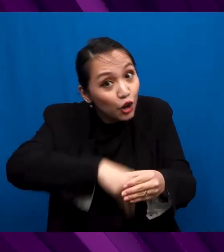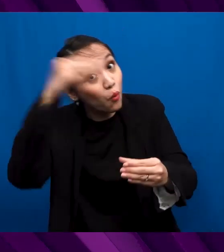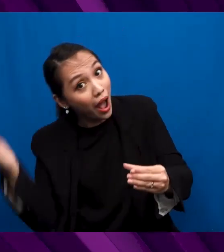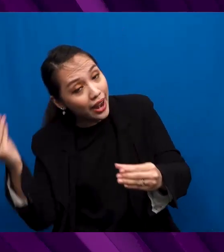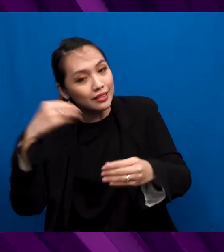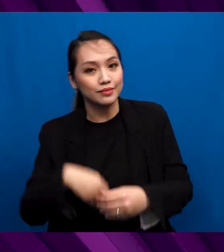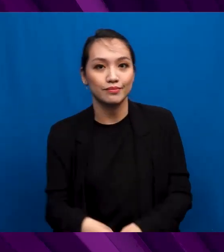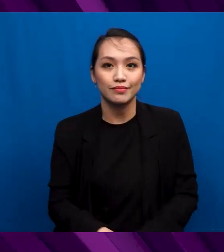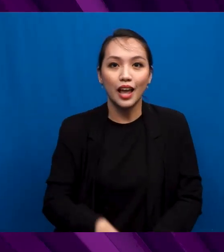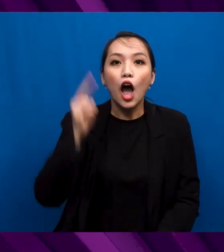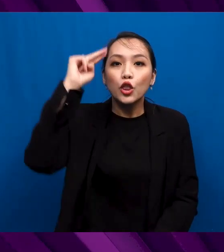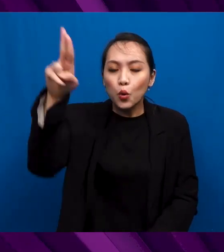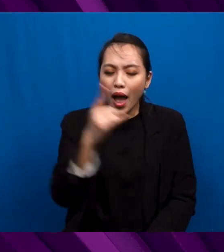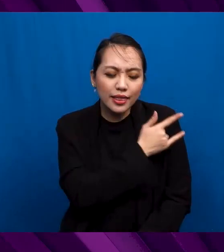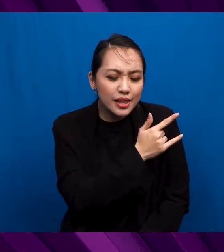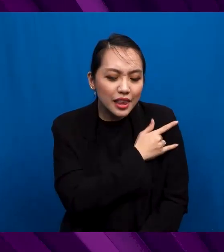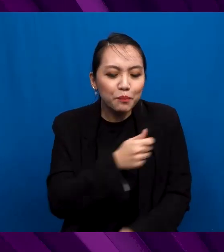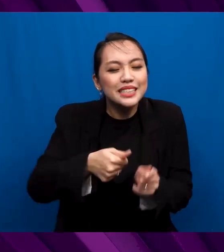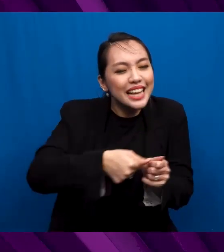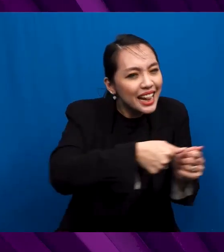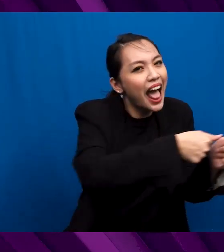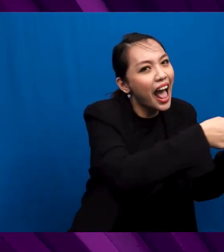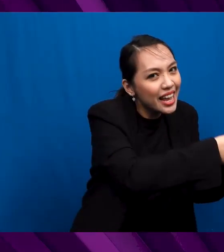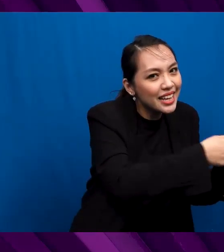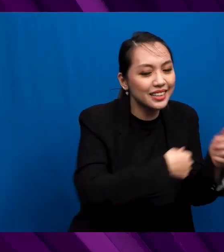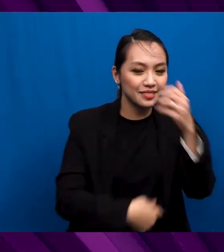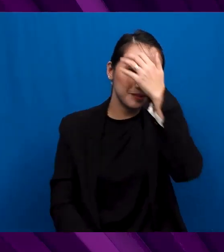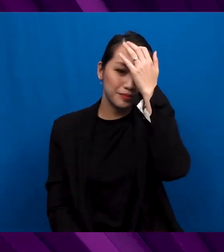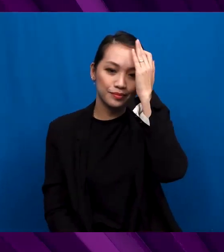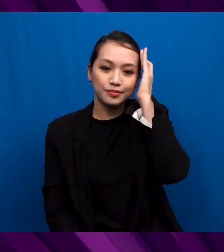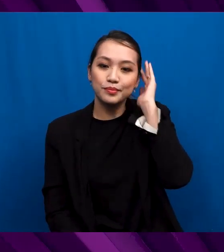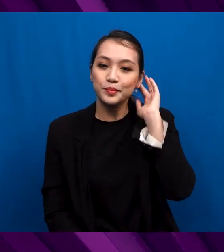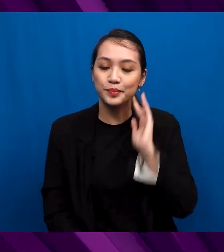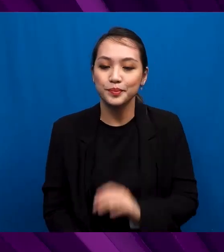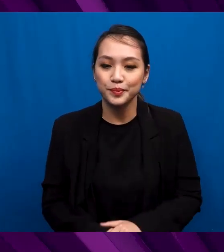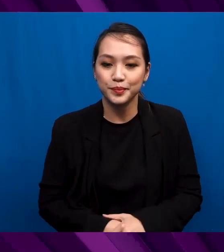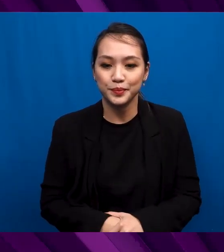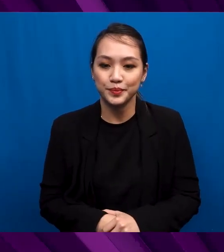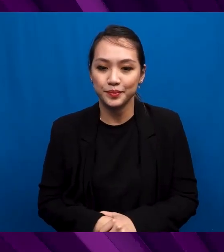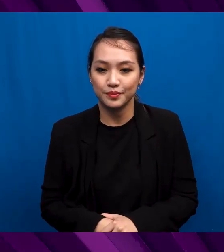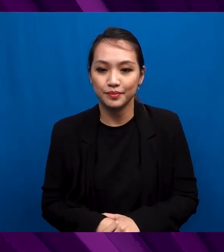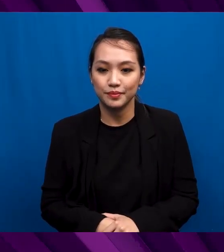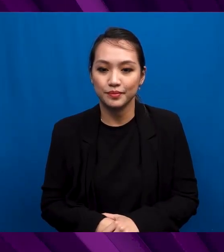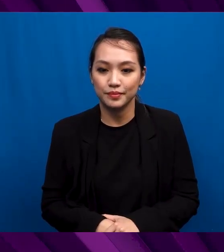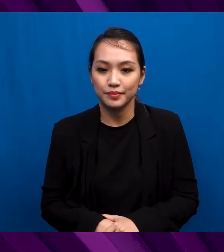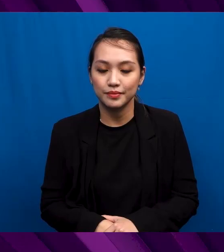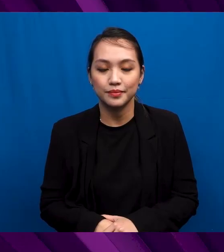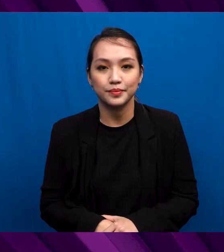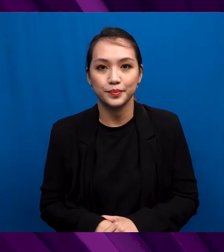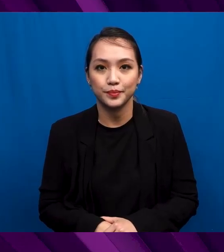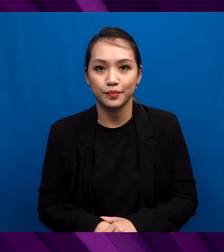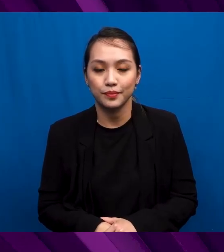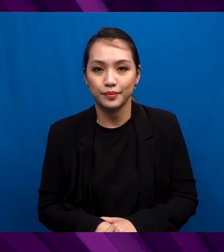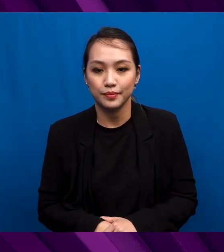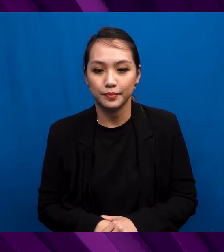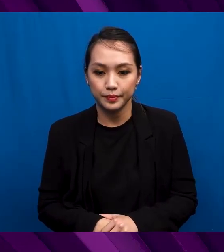menyertai, lembah kekelaman pun ada tongkat dan gadanya. Belajar dari Ruben. Ya, biarkan dia hidup, jangan mati.